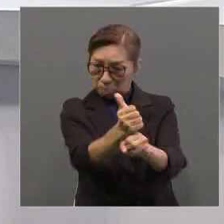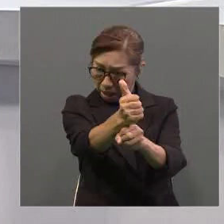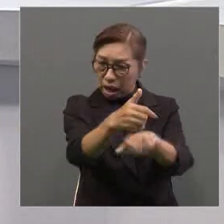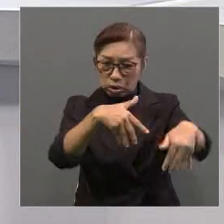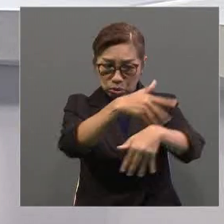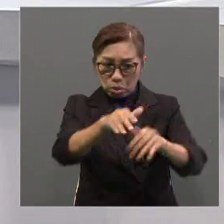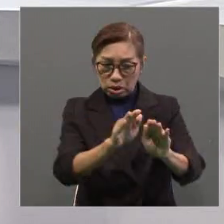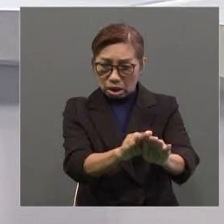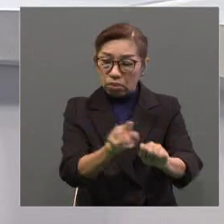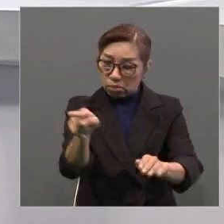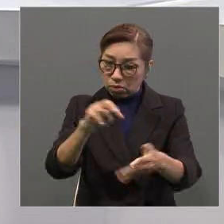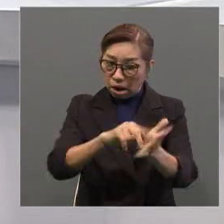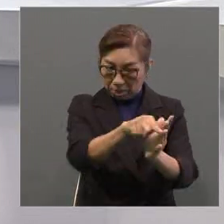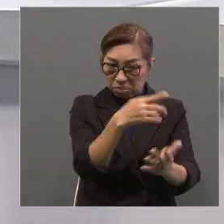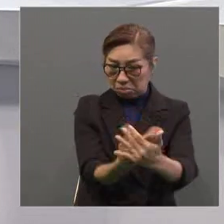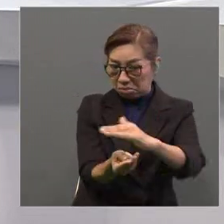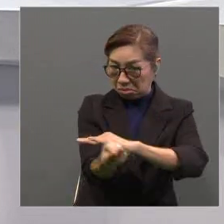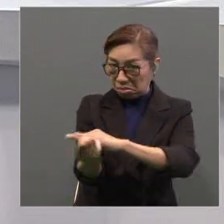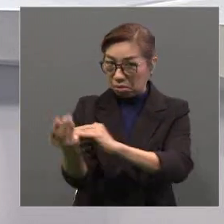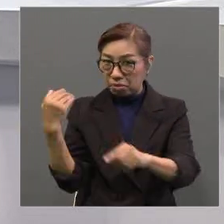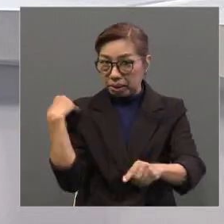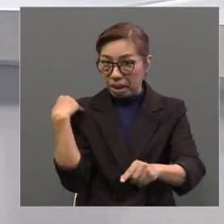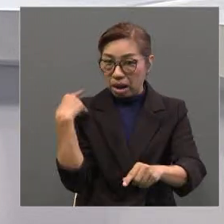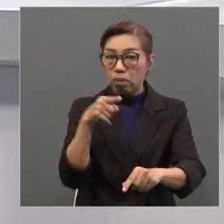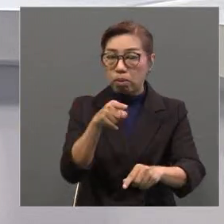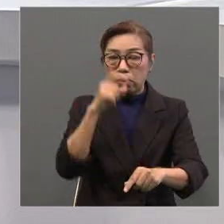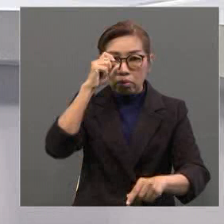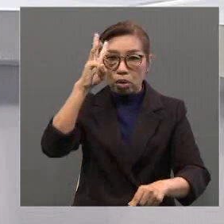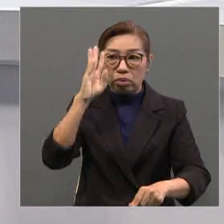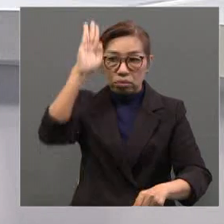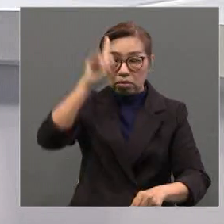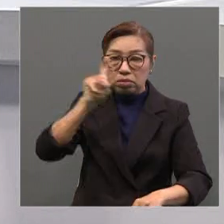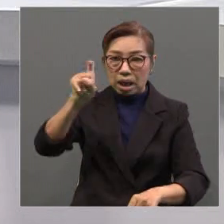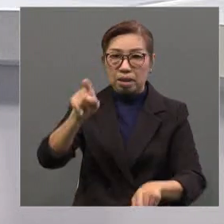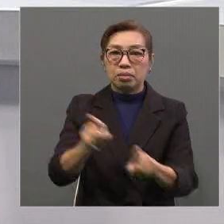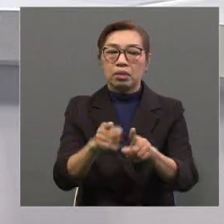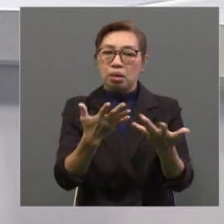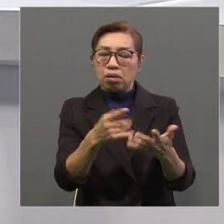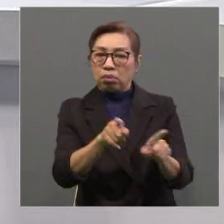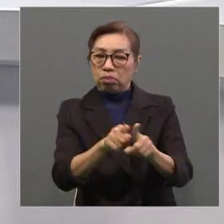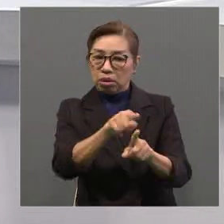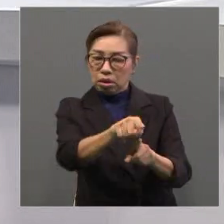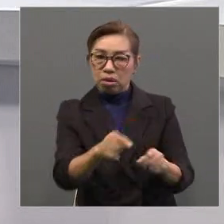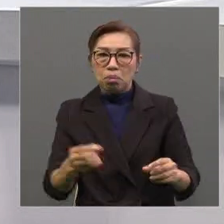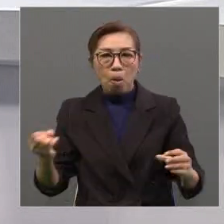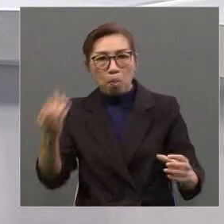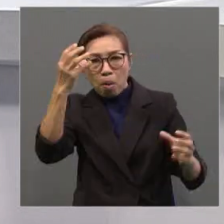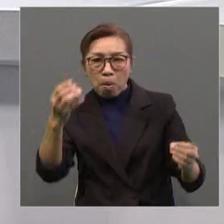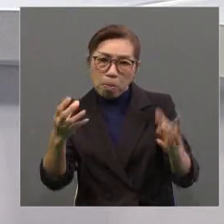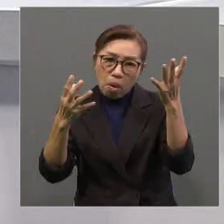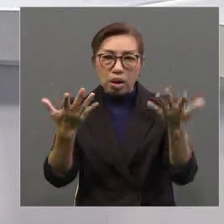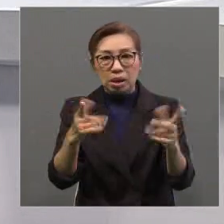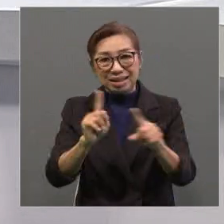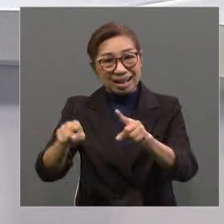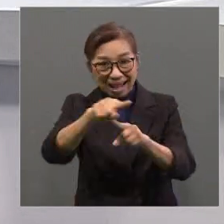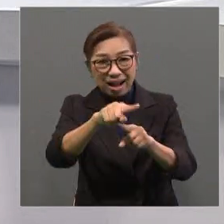ฮะก็เริ่มเอามีการพูดถึงเรื่องของสภาในเรื่องนี้เหมือนกันประเด็นเรื่องของการขออนุญาตในการครอบครองขนย้ายร